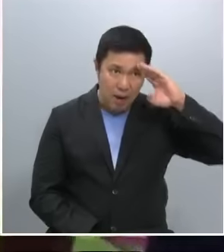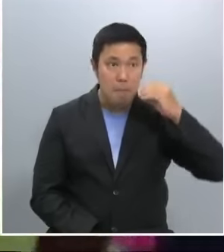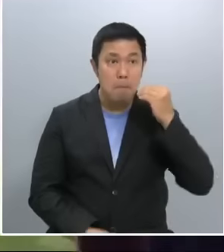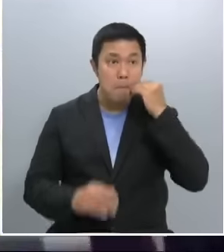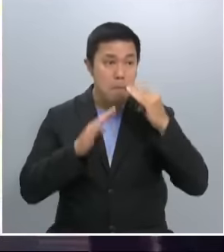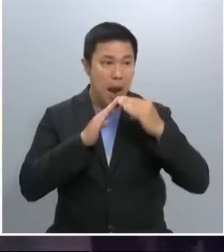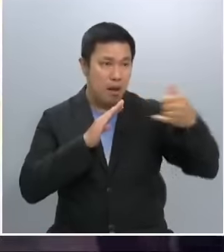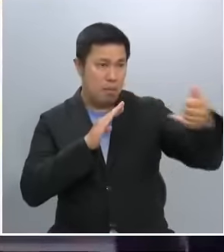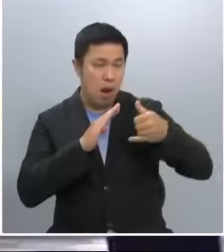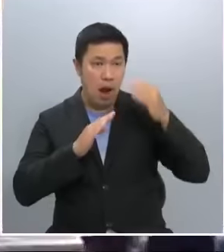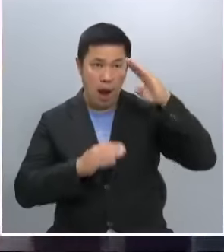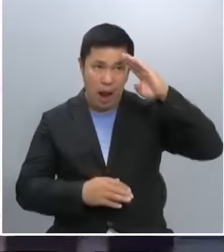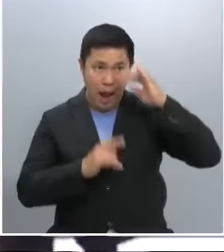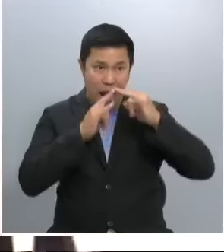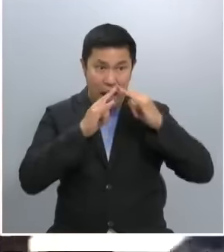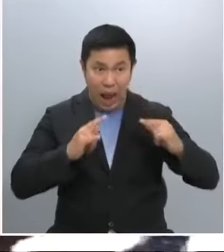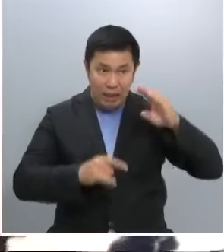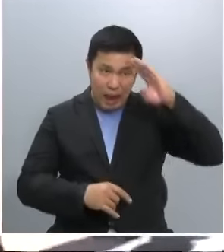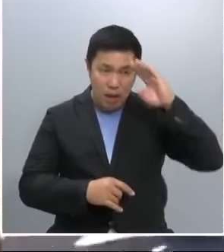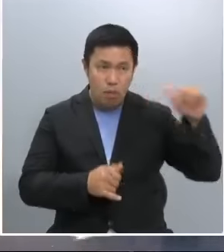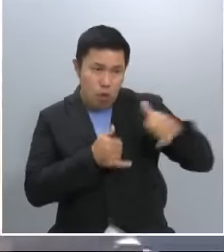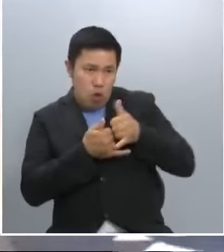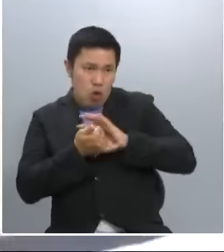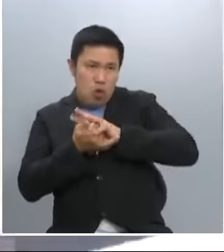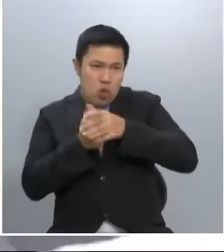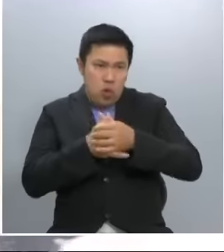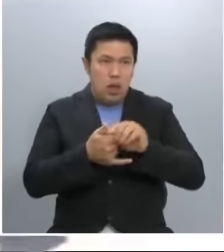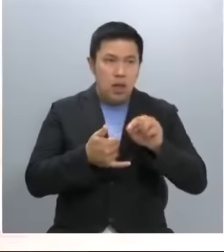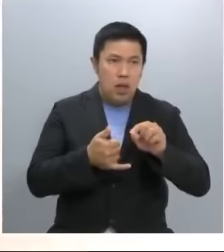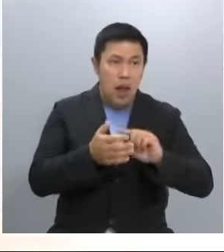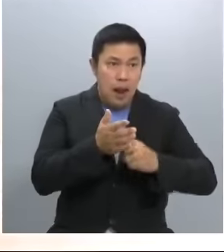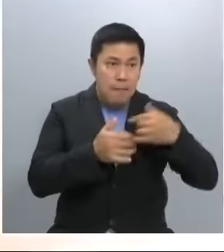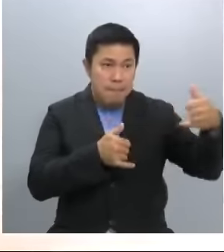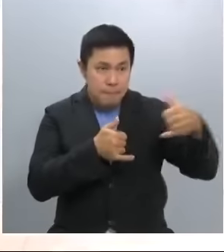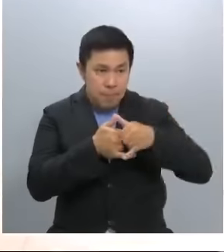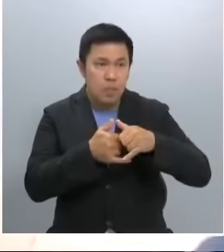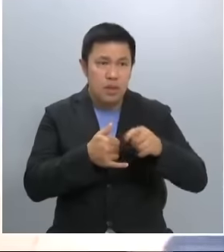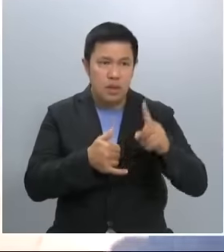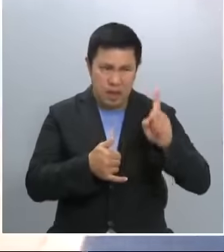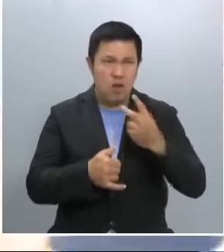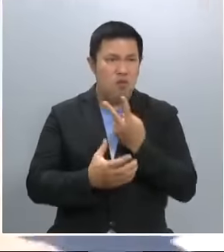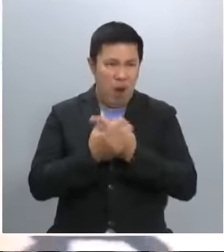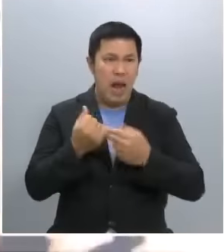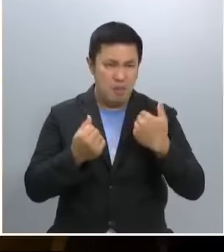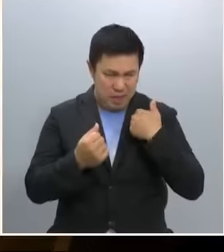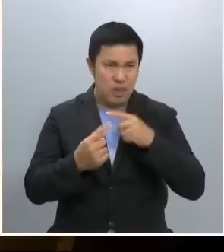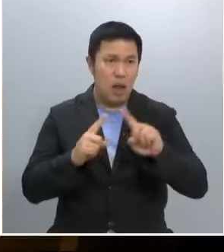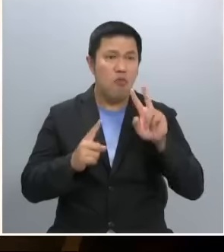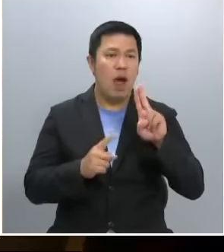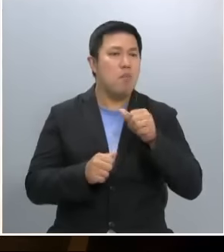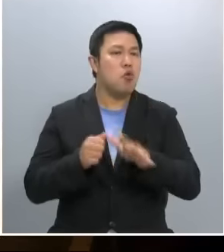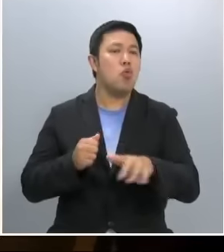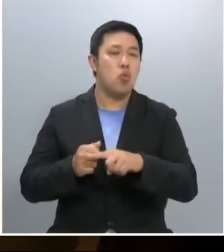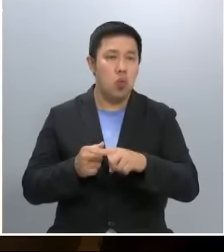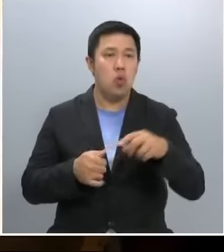พักในไข้ทหารพยายามจะรวนลามตั้งแต่เข้ามาถึงจริงๆก็มีแฟนอยู่แต่แฟนไม่อยู่บุก